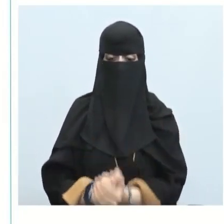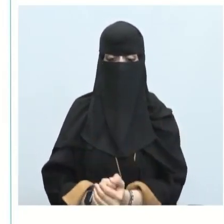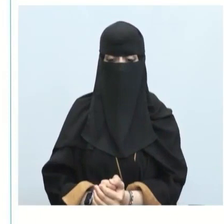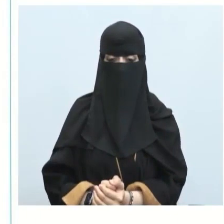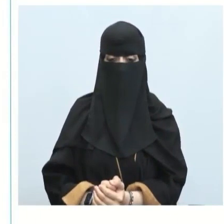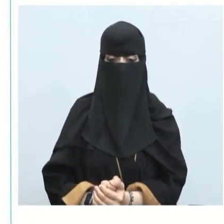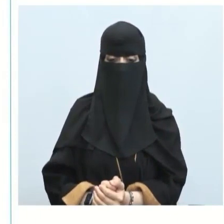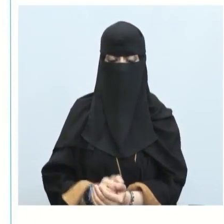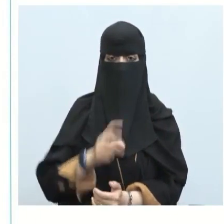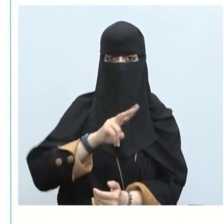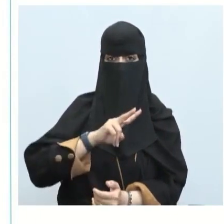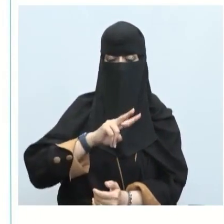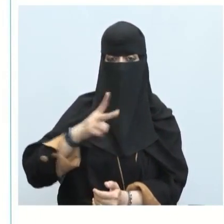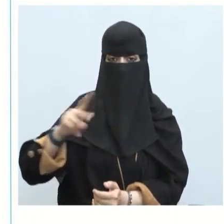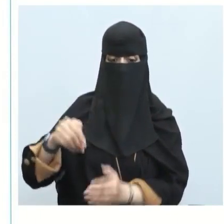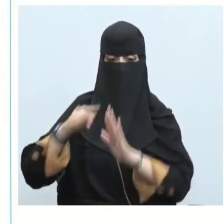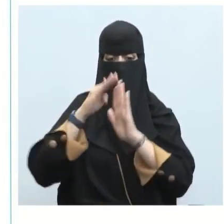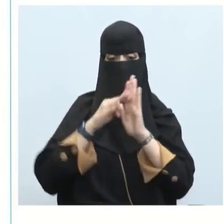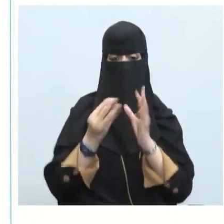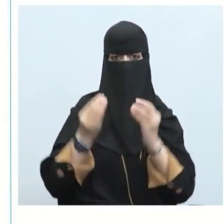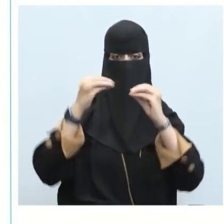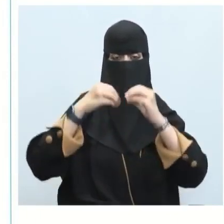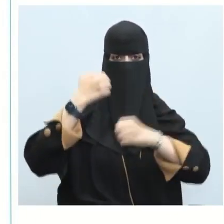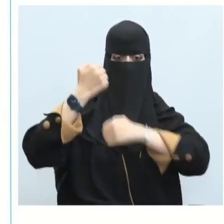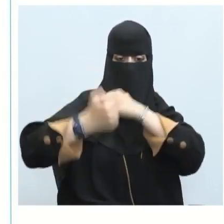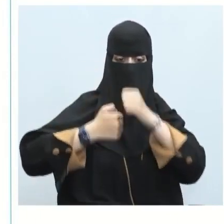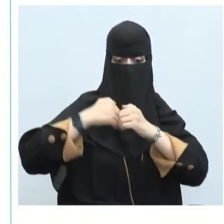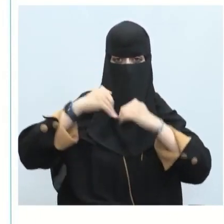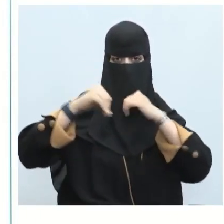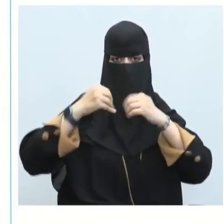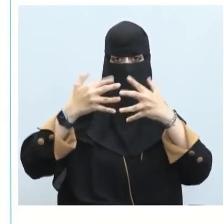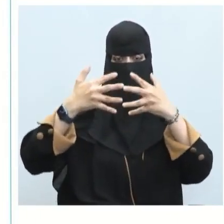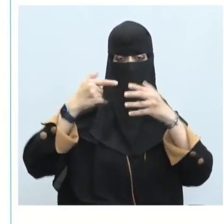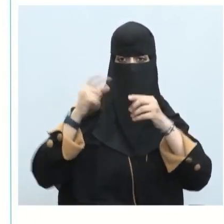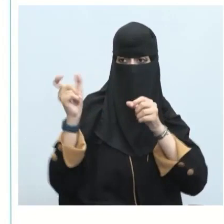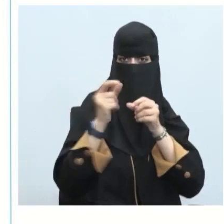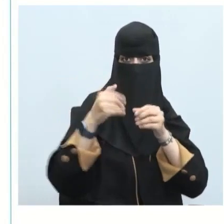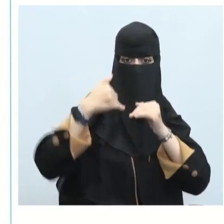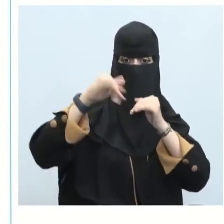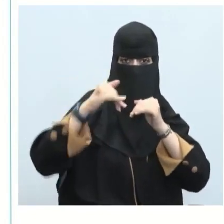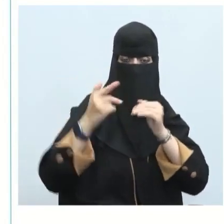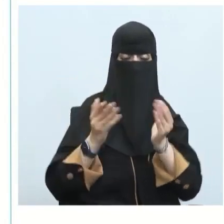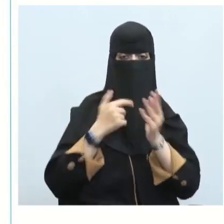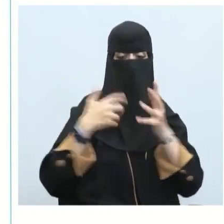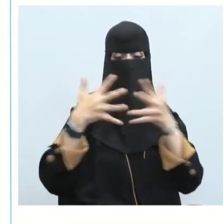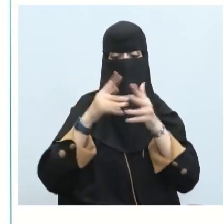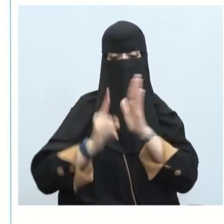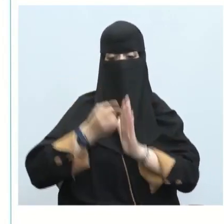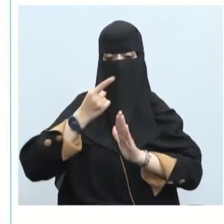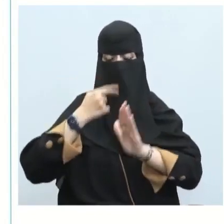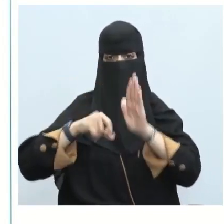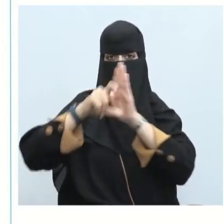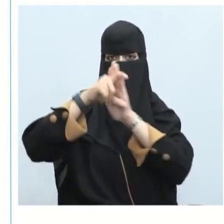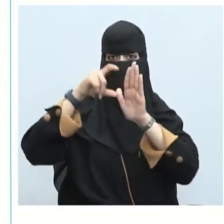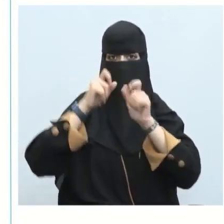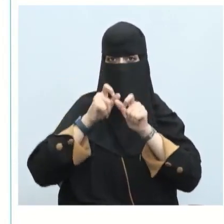مجانيه انواع المحتوى لزياده حركه المرور والمشاركه اولا منشورات